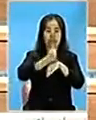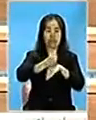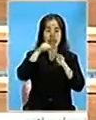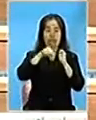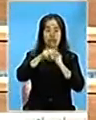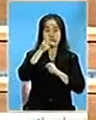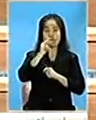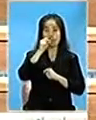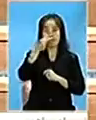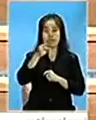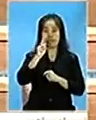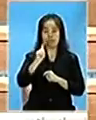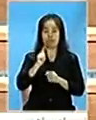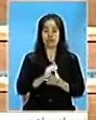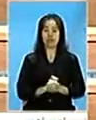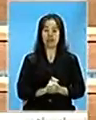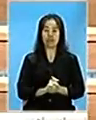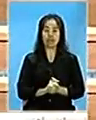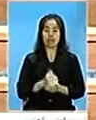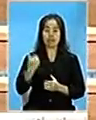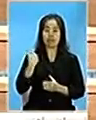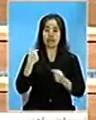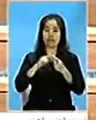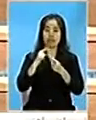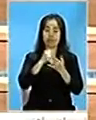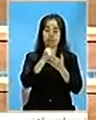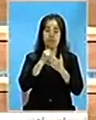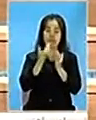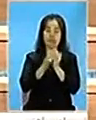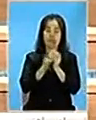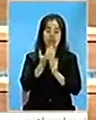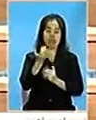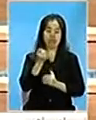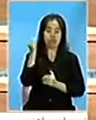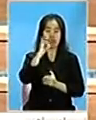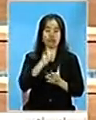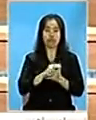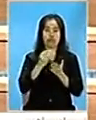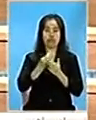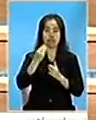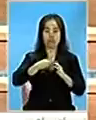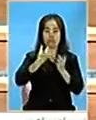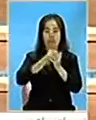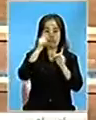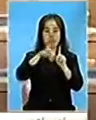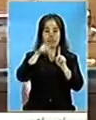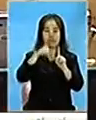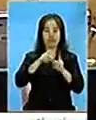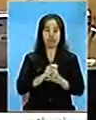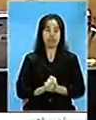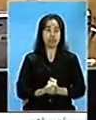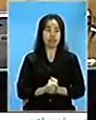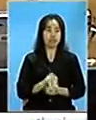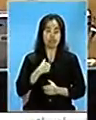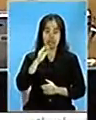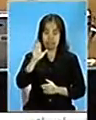ขมท่านประธานครับเพราะไม่ได้เงินเยียวยาน้ำท่วมได้เพียงแค่พันเดียว ท่านวัชระเอางี้